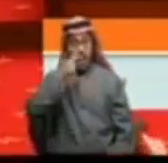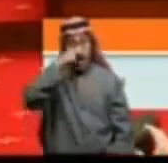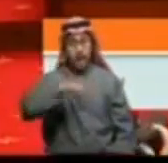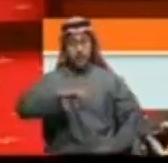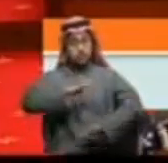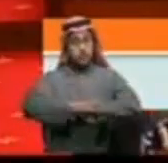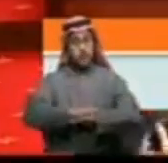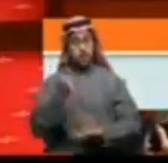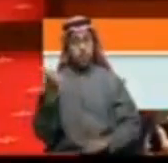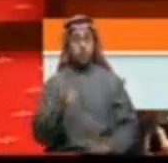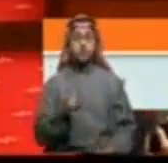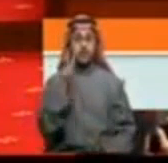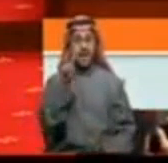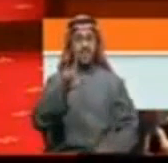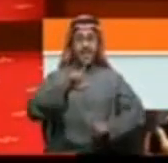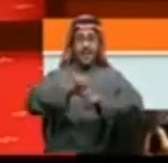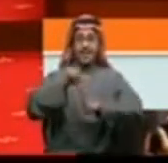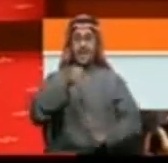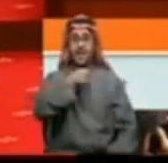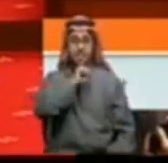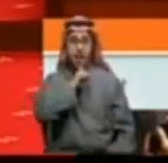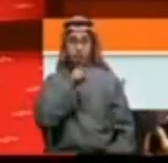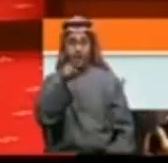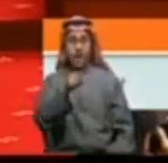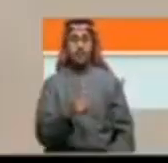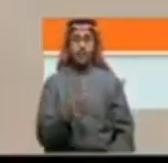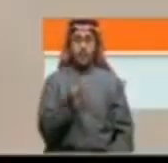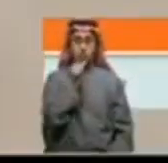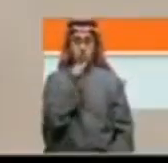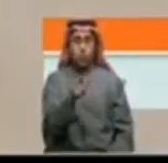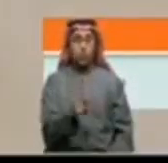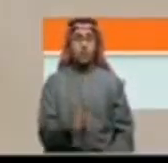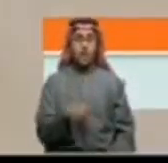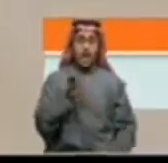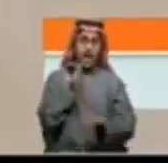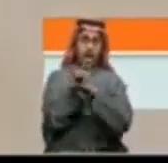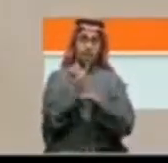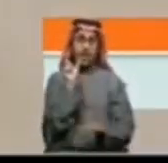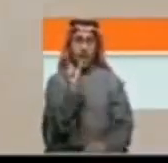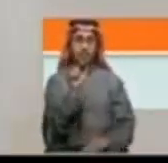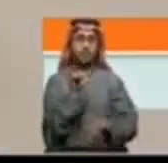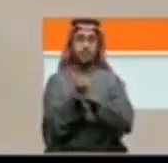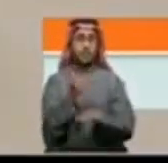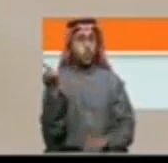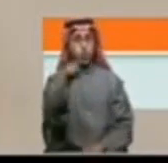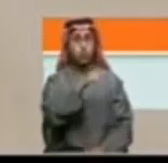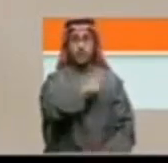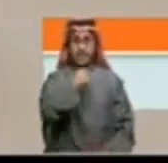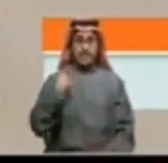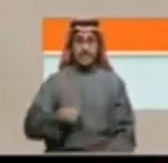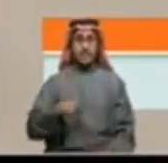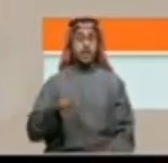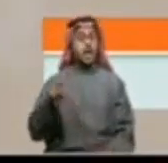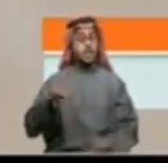كلمة بمناسبة العام الجديد ألقتها في وقت سابق من الأسبوع الجاري دعت تساي الصين